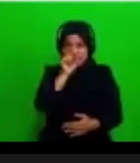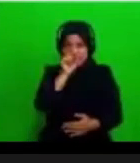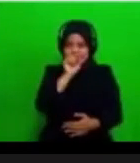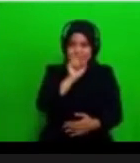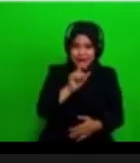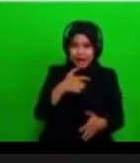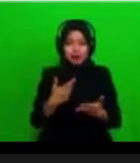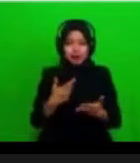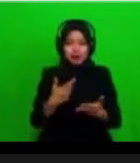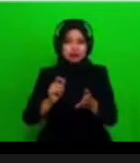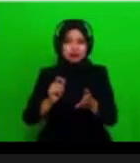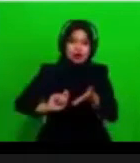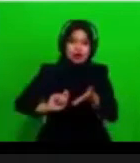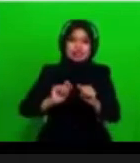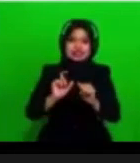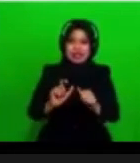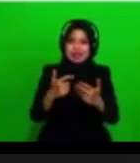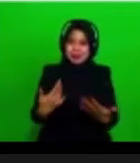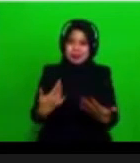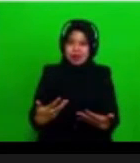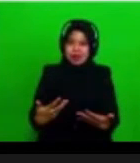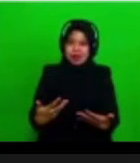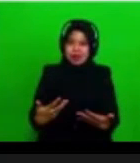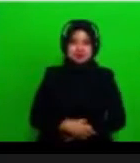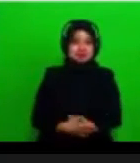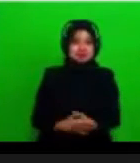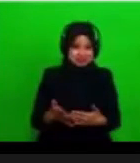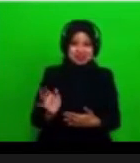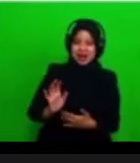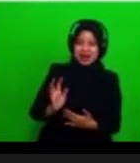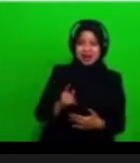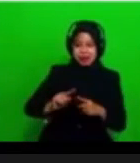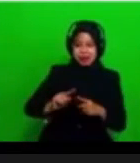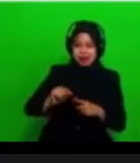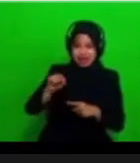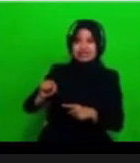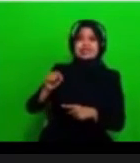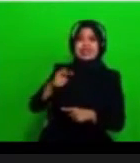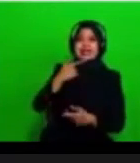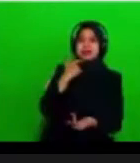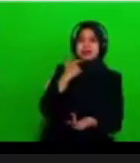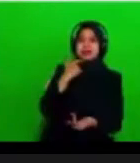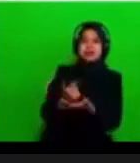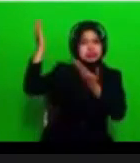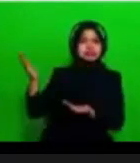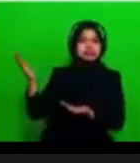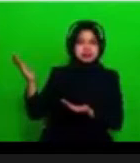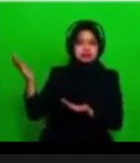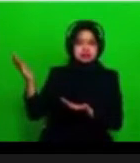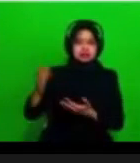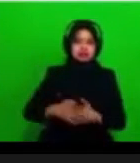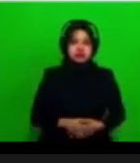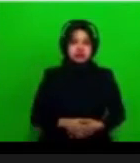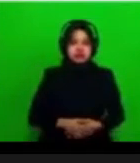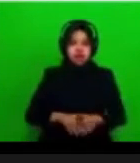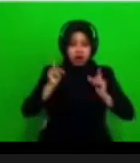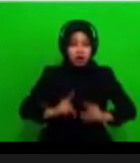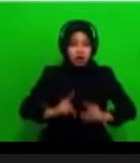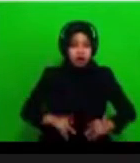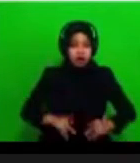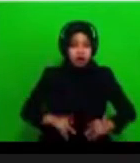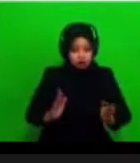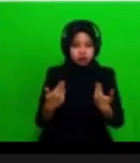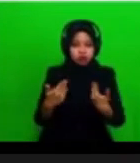belajar tips dan trik menyelesaikan soal. Ya itu ya enggak salah-salah juga, tetapi filosofinya ini yang ingin kita bangun. Next, bangun